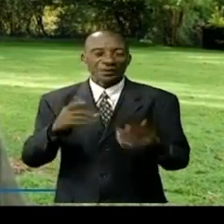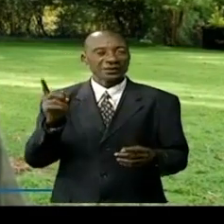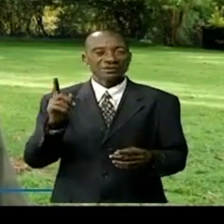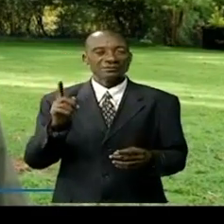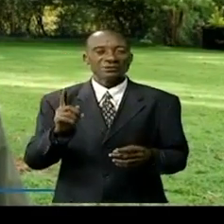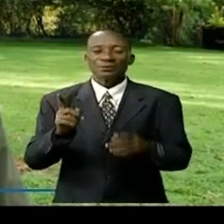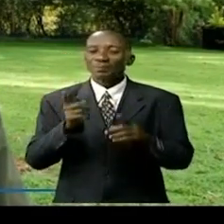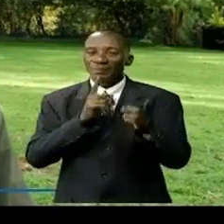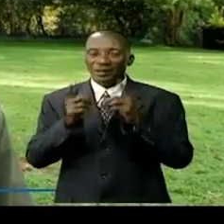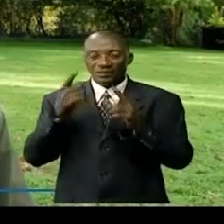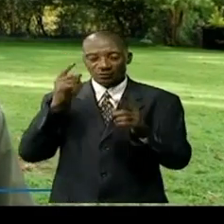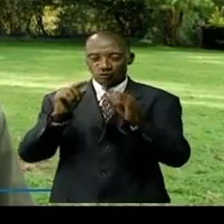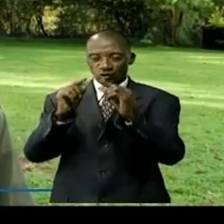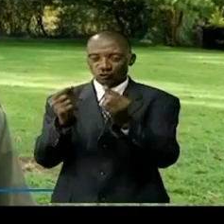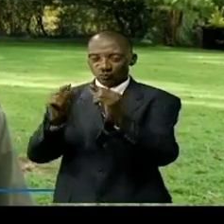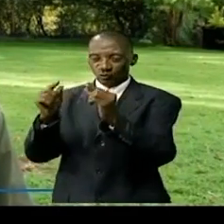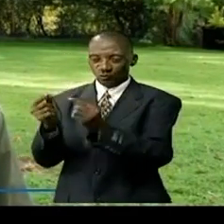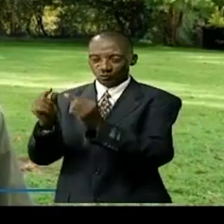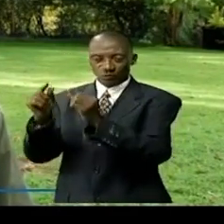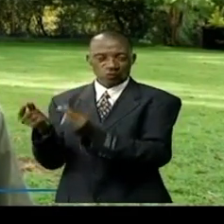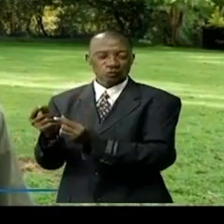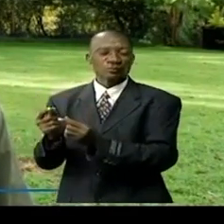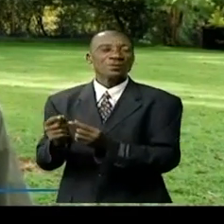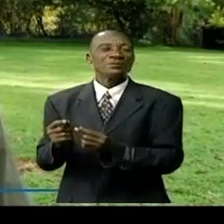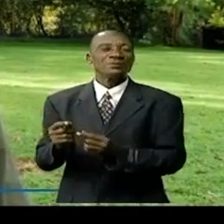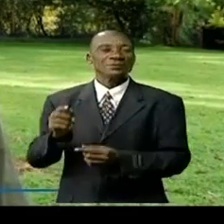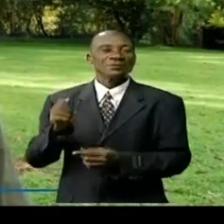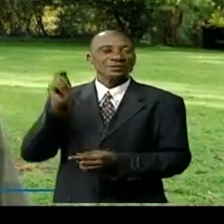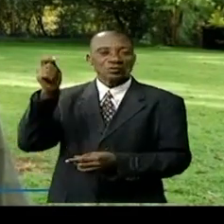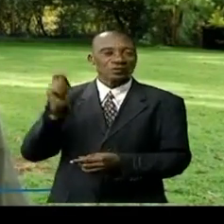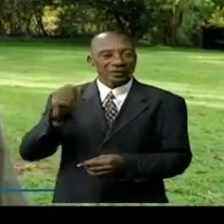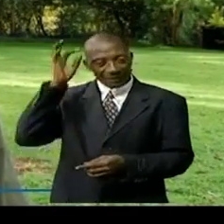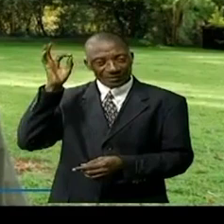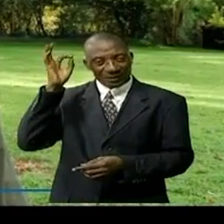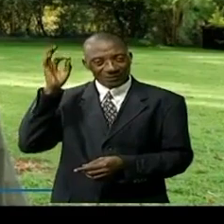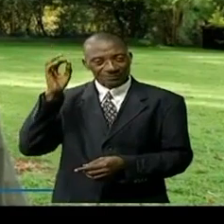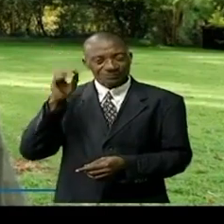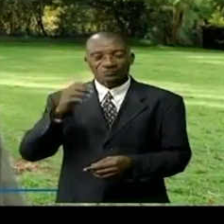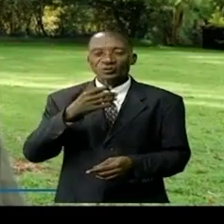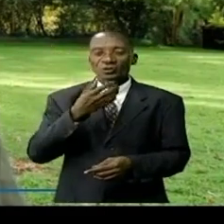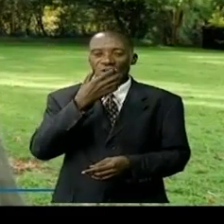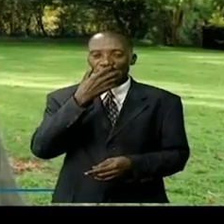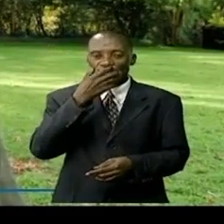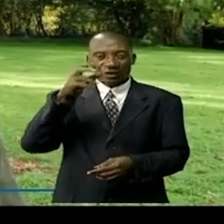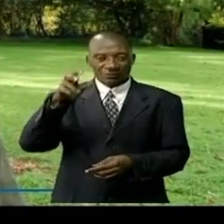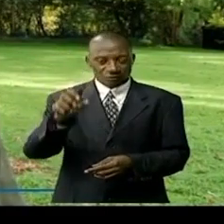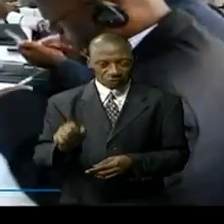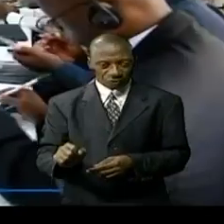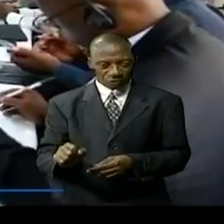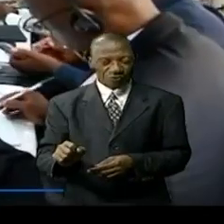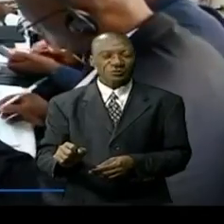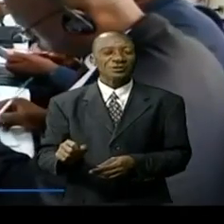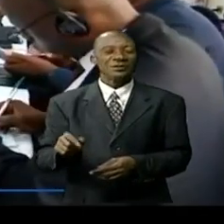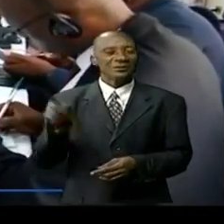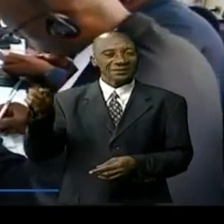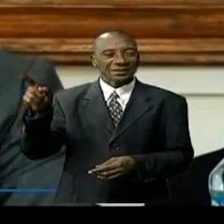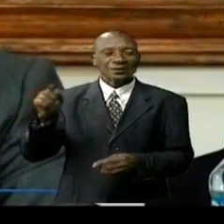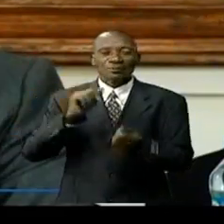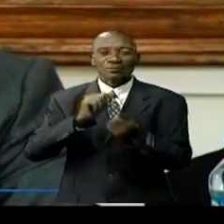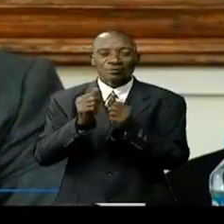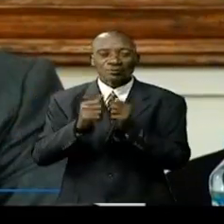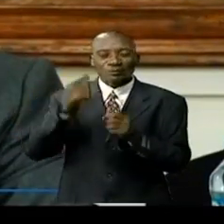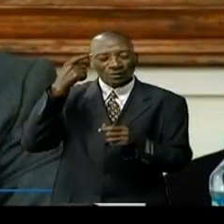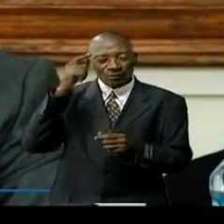armé, mais esengeli ba congolais ba ye ba ete na sud di Kivu. Problème est les groupes armés, mais